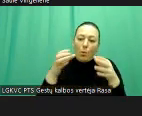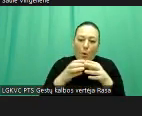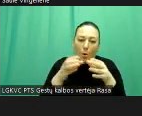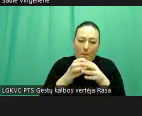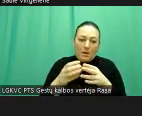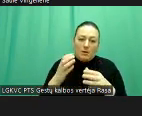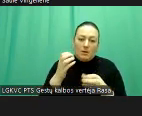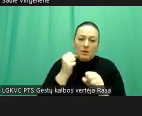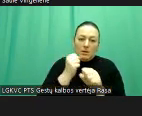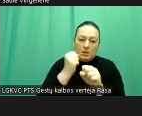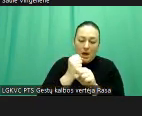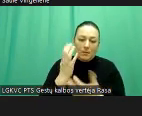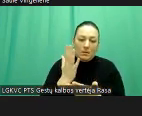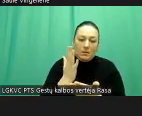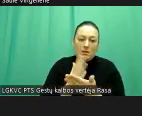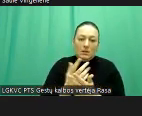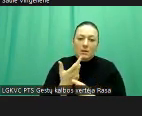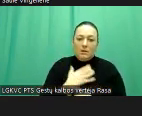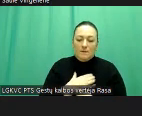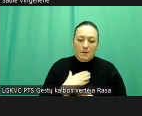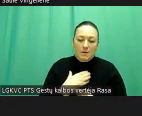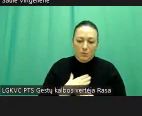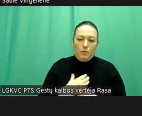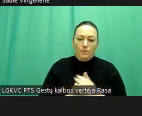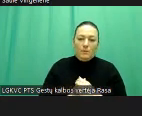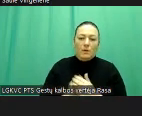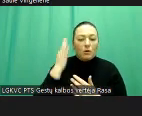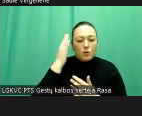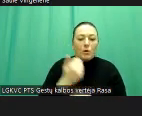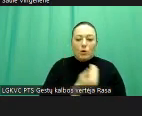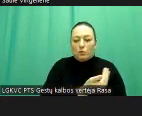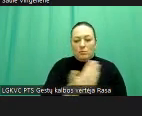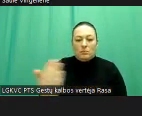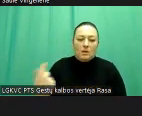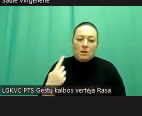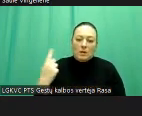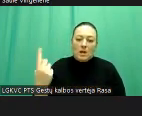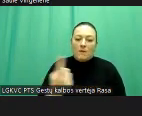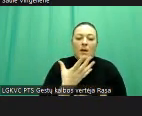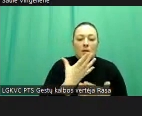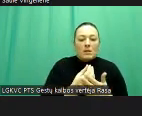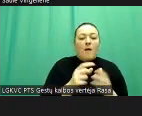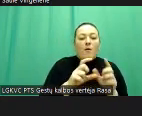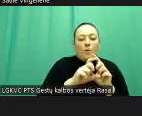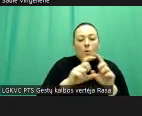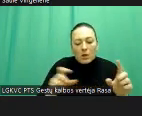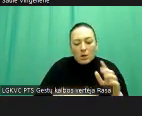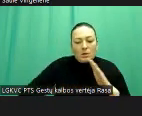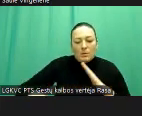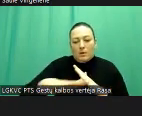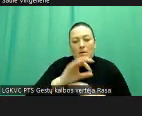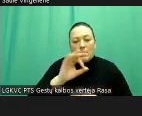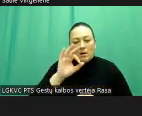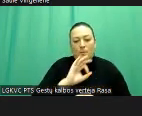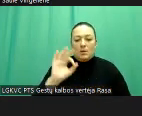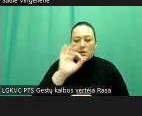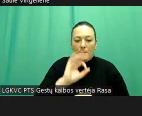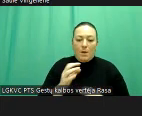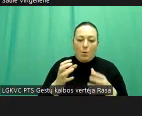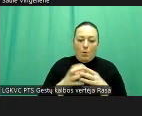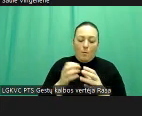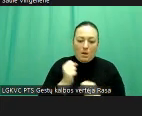darbo teoriją. Ir aš manau, kad jūs taip pat apie tai kalbate savo mokyklų aplinkose.